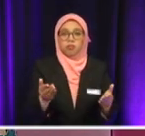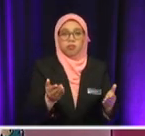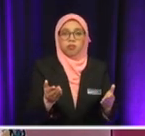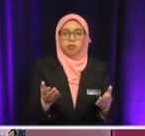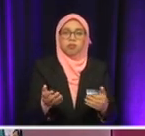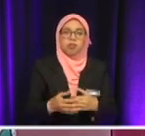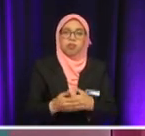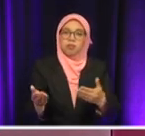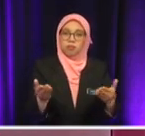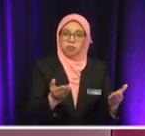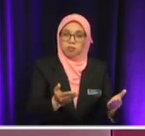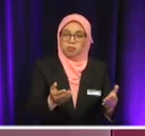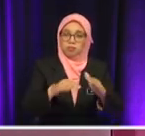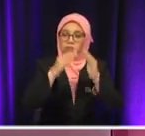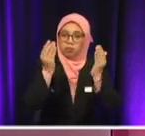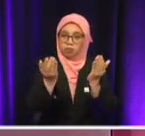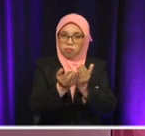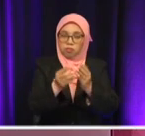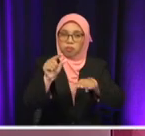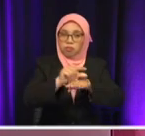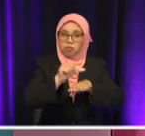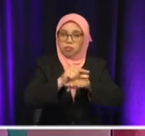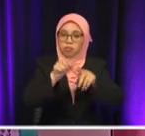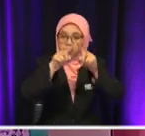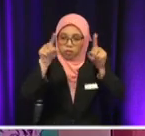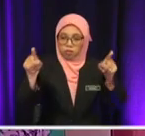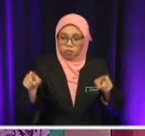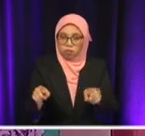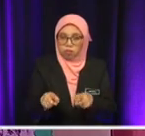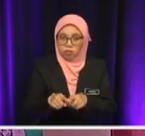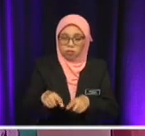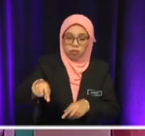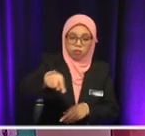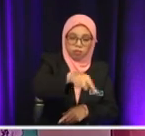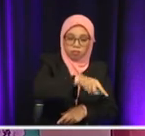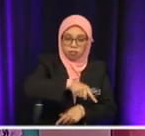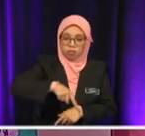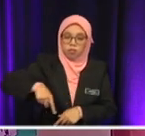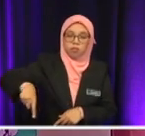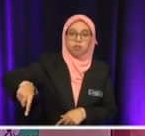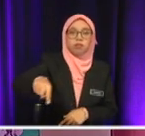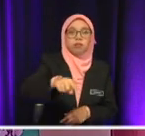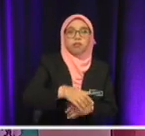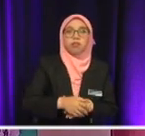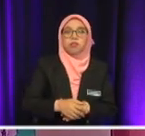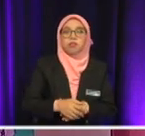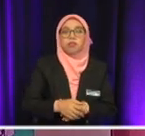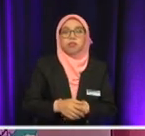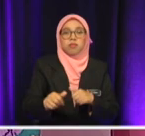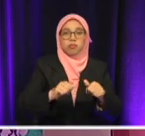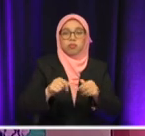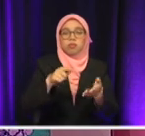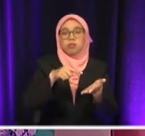dengan pusing ikut keliling kon tersebut. Okey, jadi semua aktiviti ini boleh